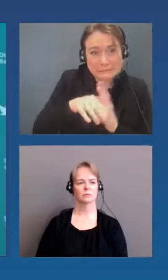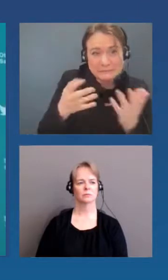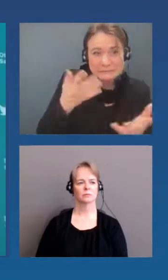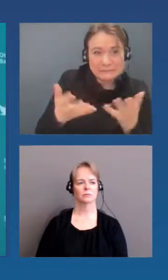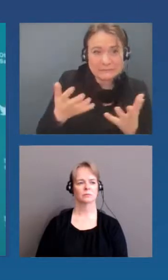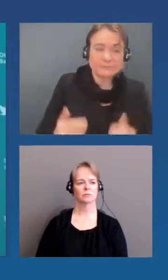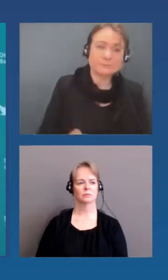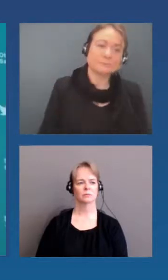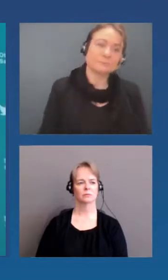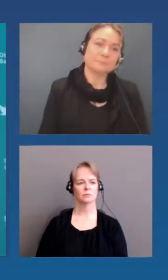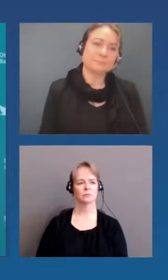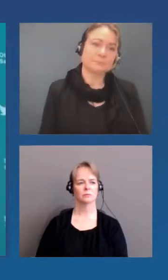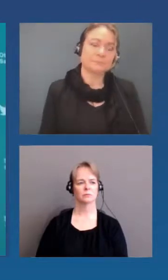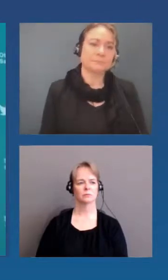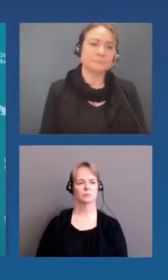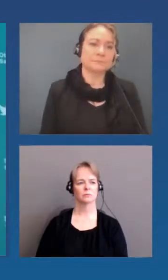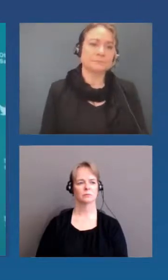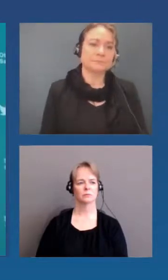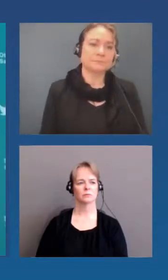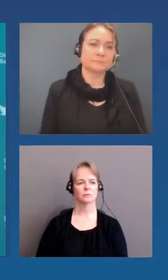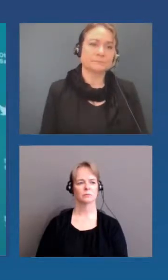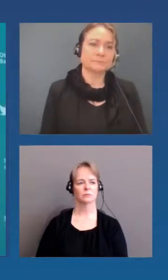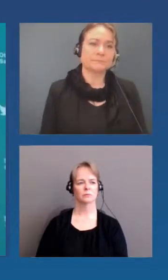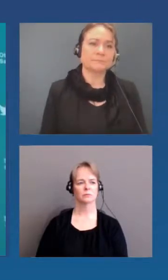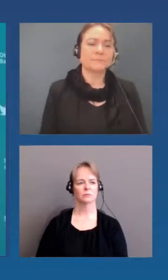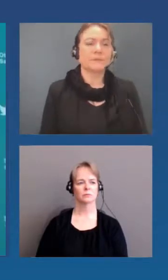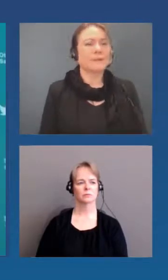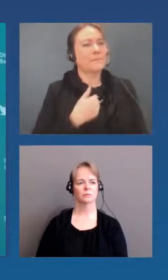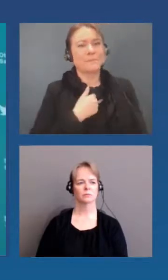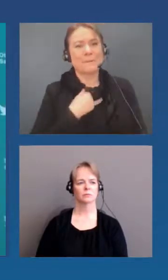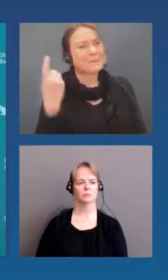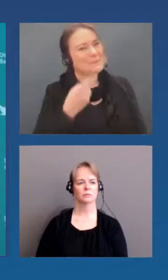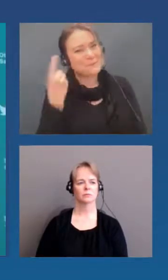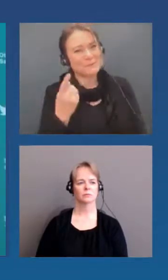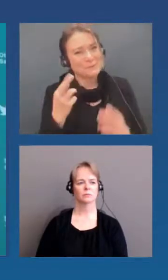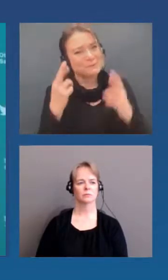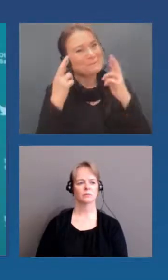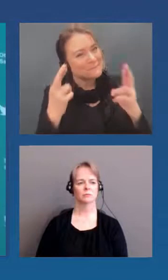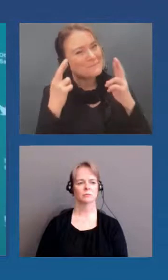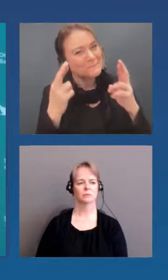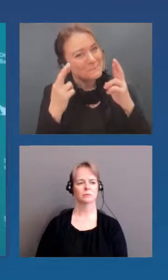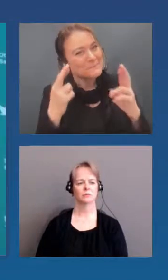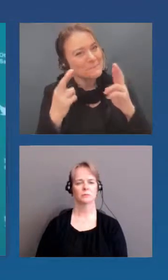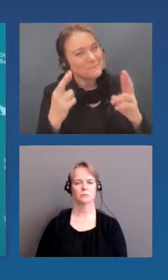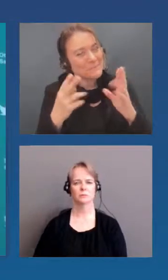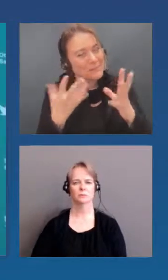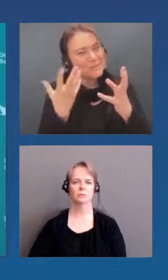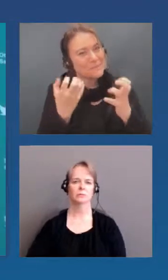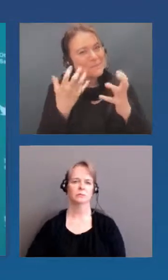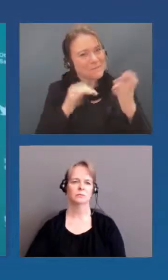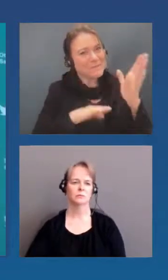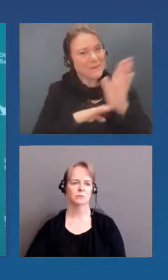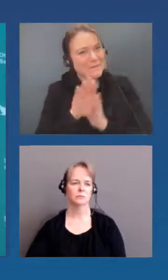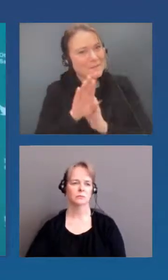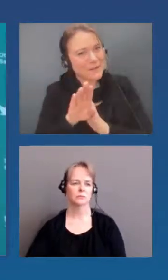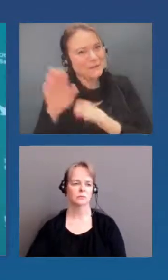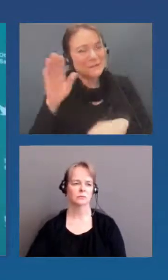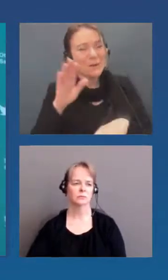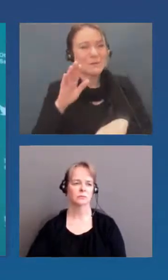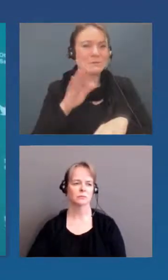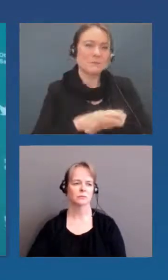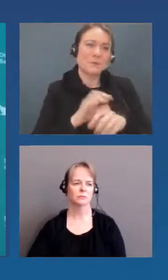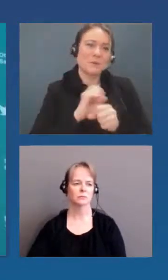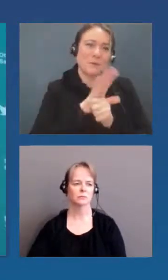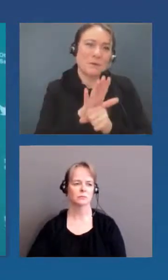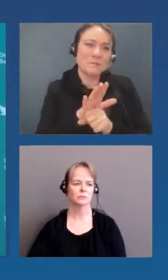nous amener dans le bon chemin? J'ai toujours l'espoir pour une amélioration dans le niveau de